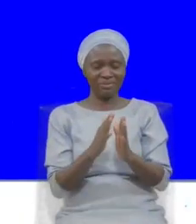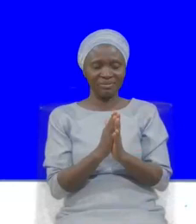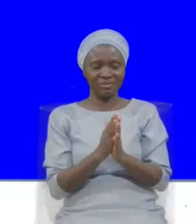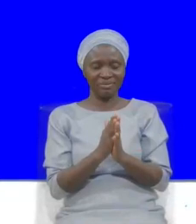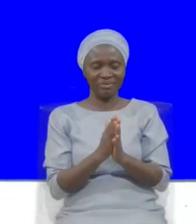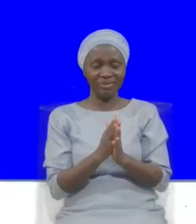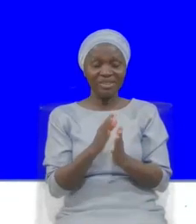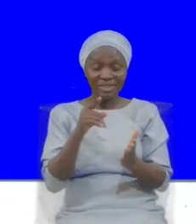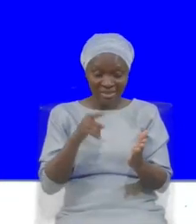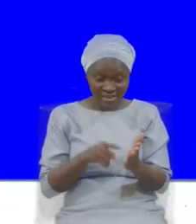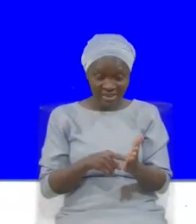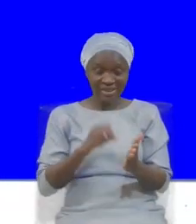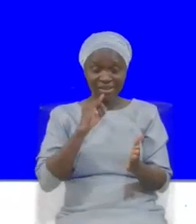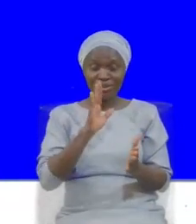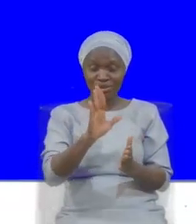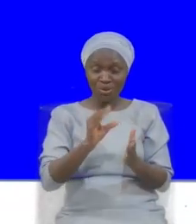C'est votre soirée.